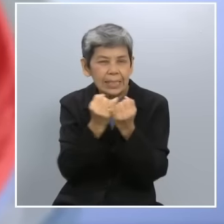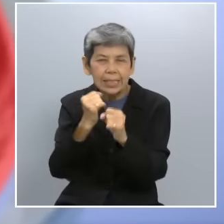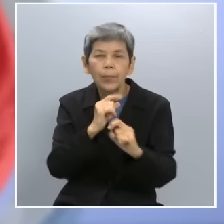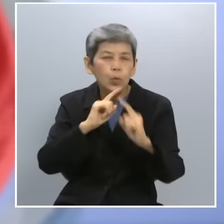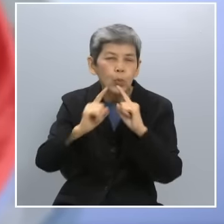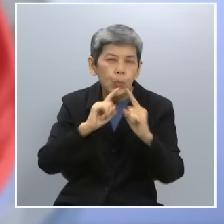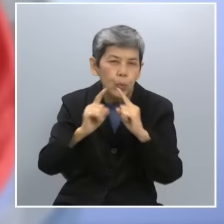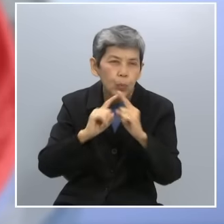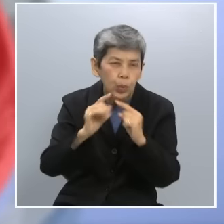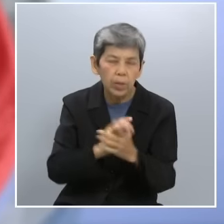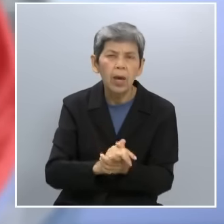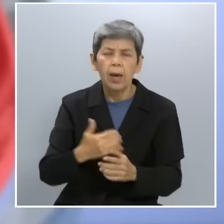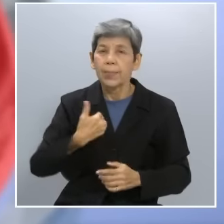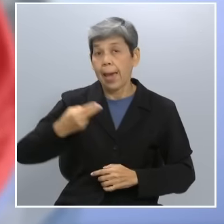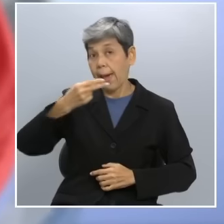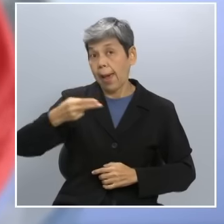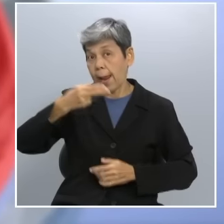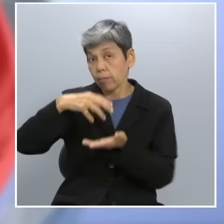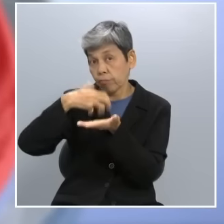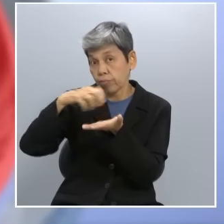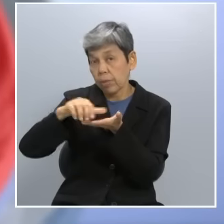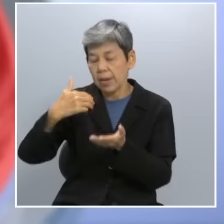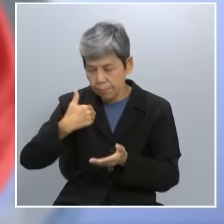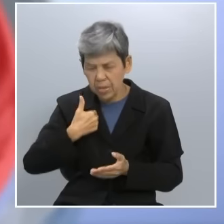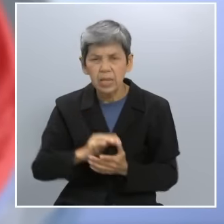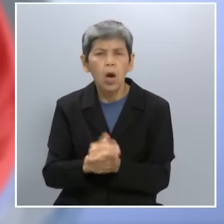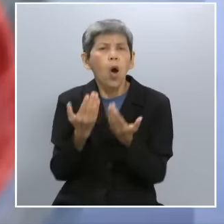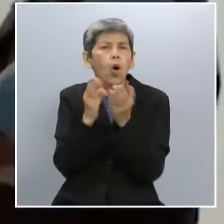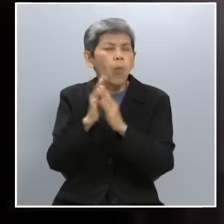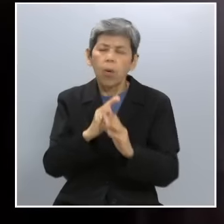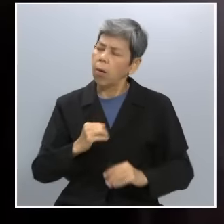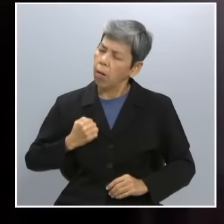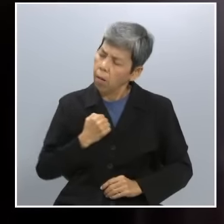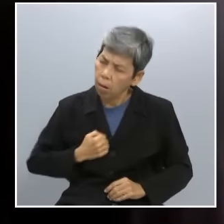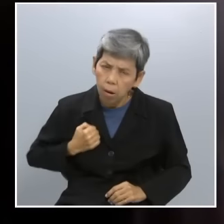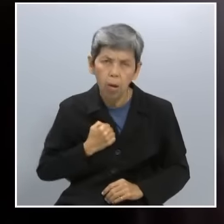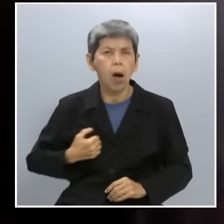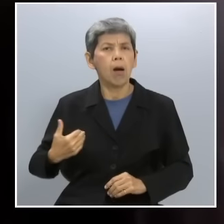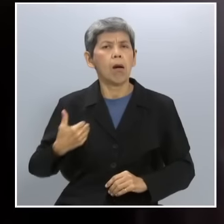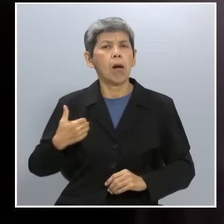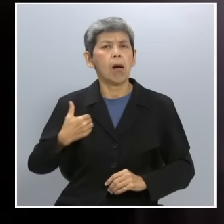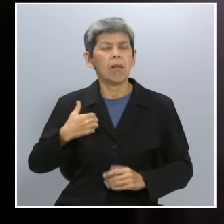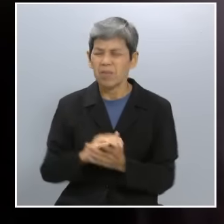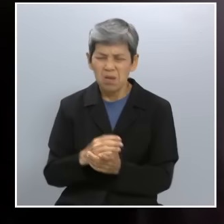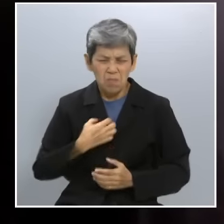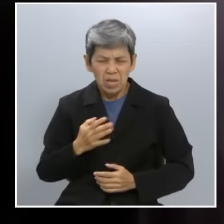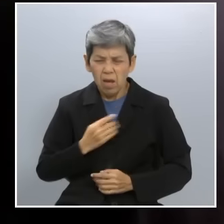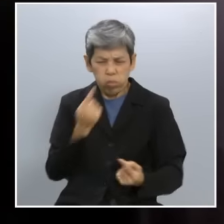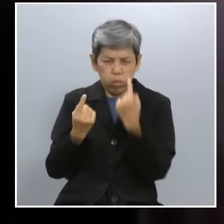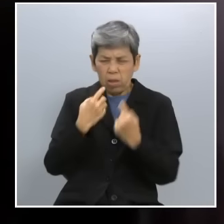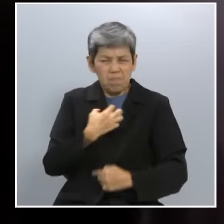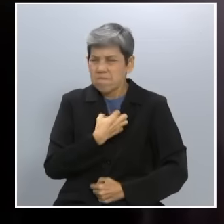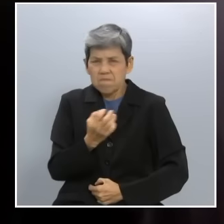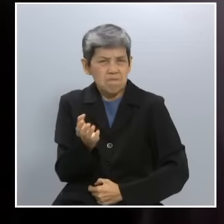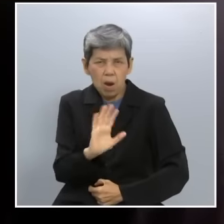นี้ยค่ะอมีเสียงของหลานสาวนะคะที่บอกว่าแค่นี้ทางทอบตัวก็สูญเสียและเสียใจมากพอแล้วไม่อยากให้คนมาซ้ำเติมทอบ